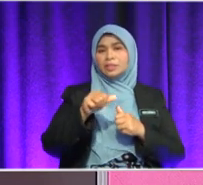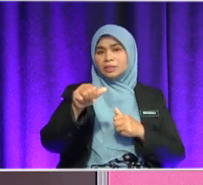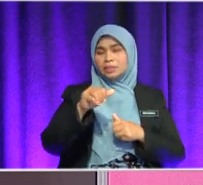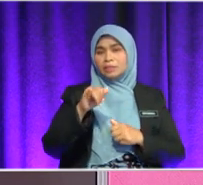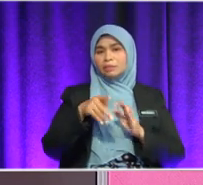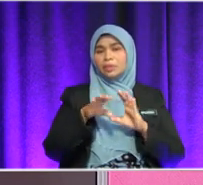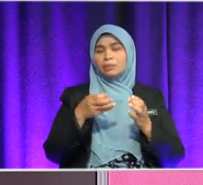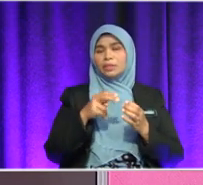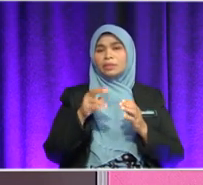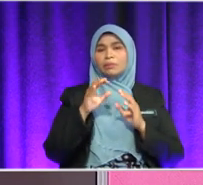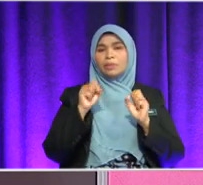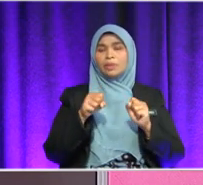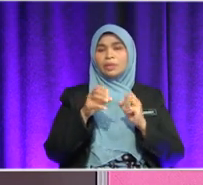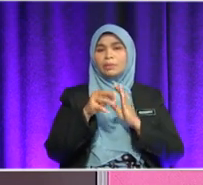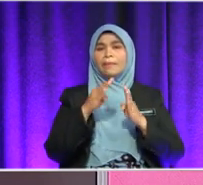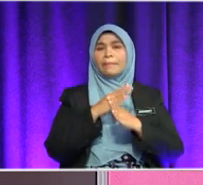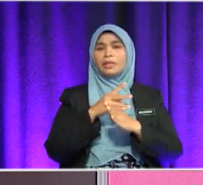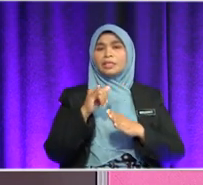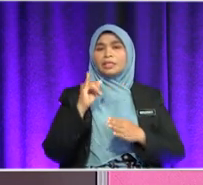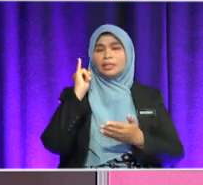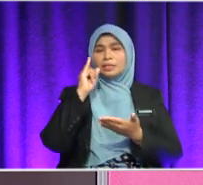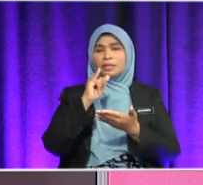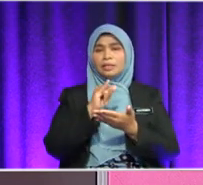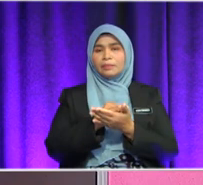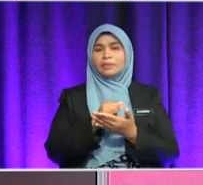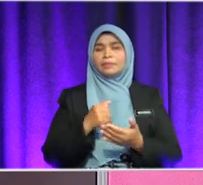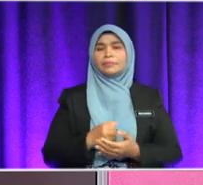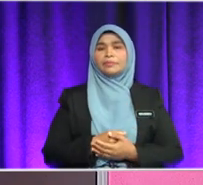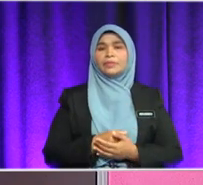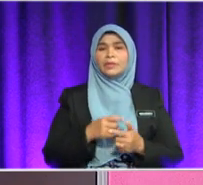boleh membatalkan iman yang pertama yang kedua